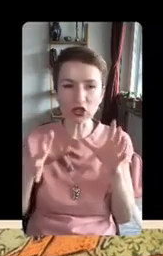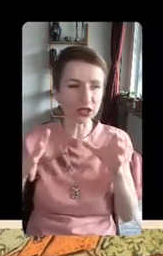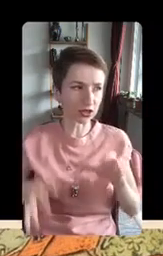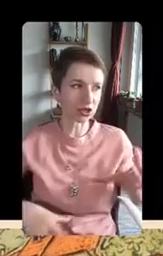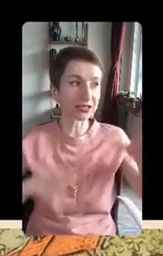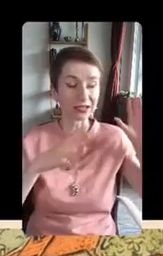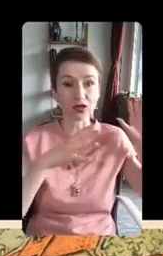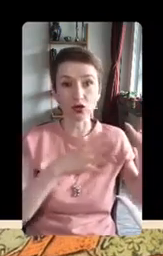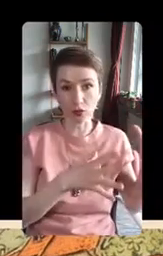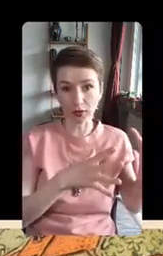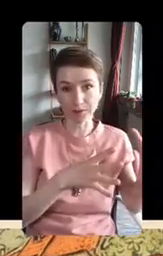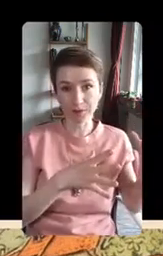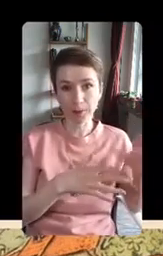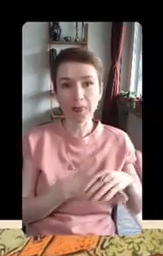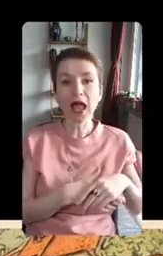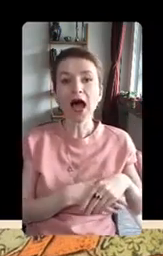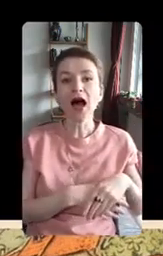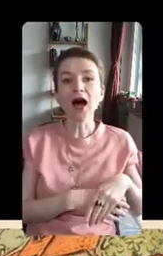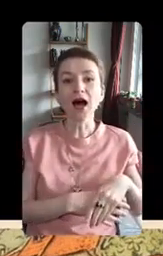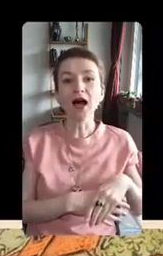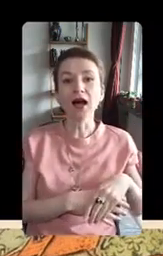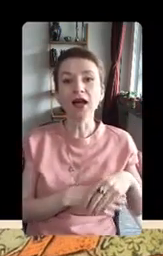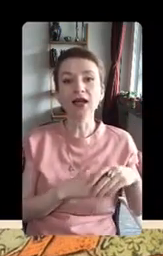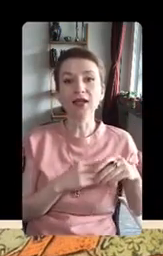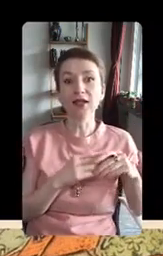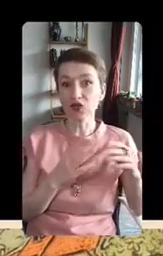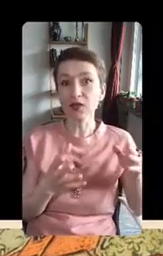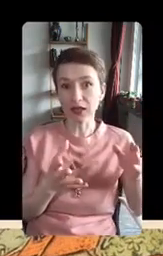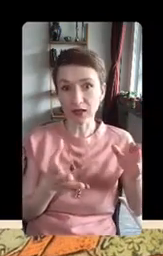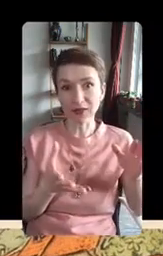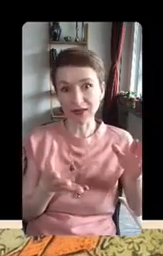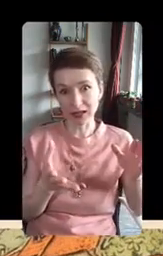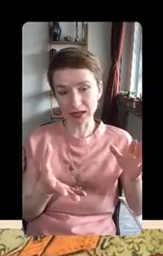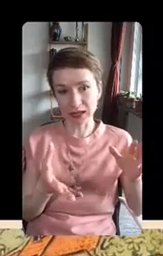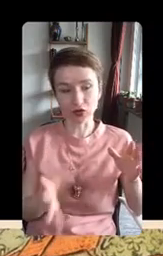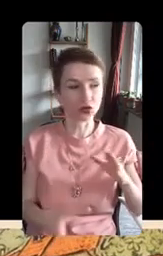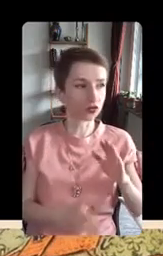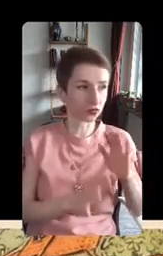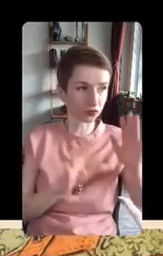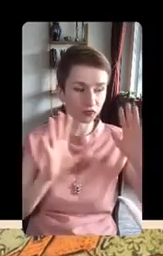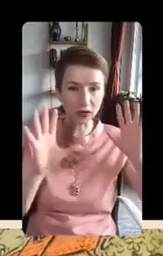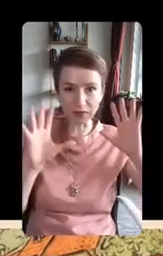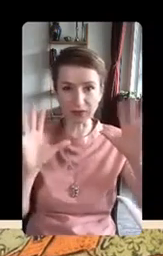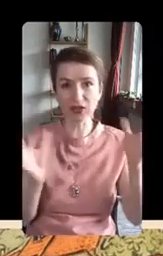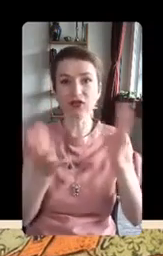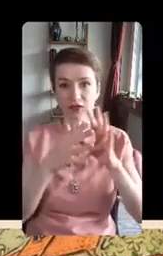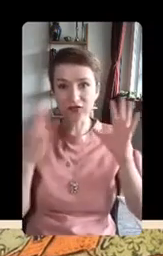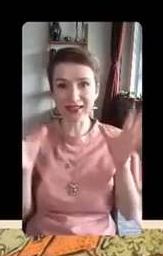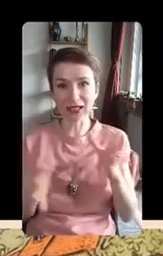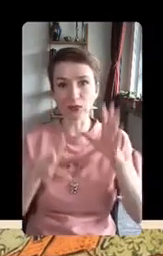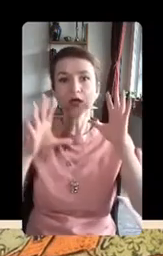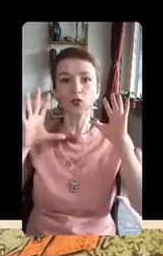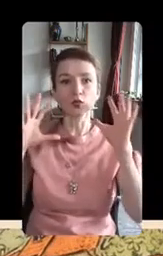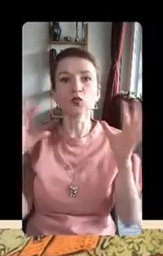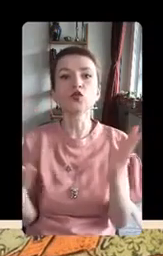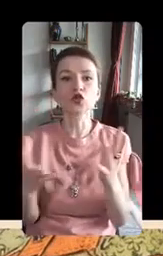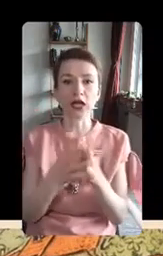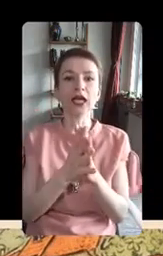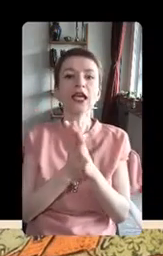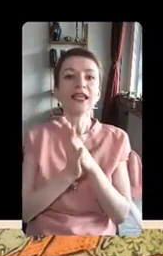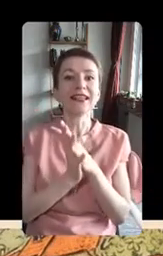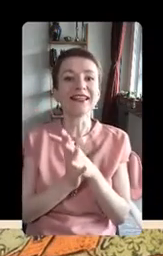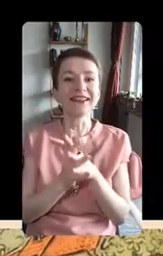было, что женщина должна сидеть дома. А особенно, когда появились дети, то есть что вот обеспечивать